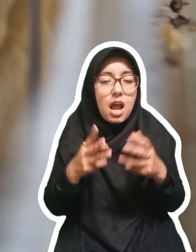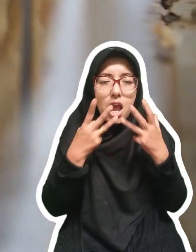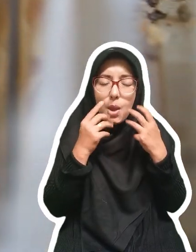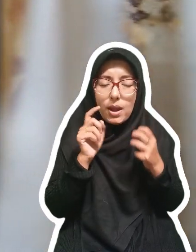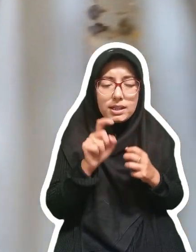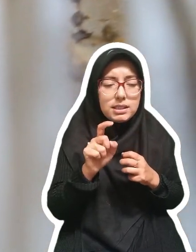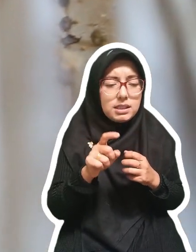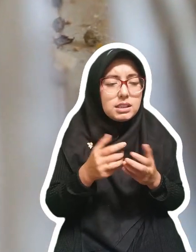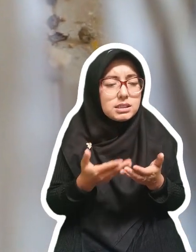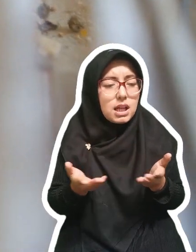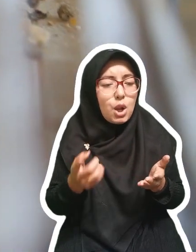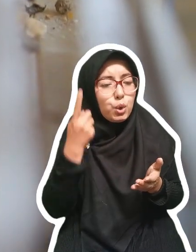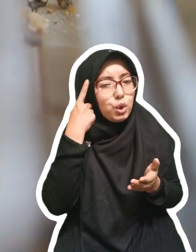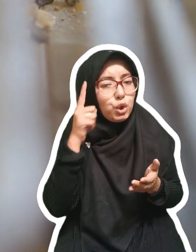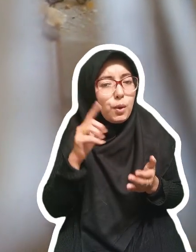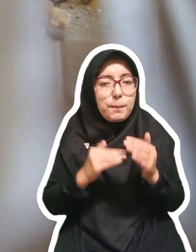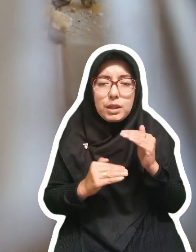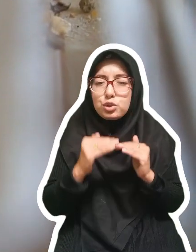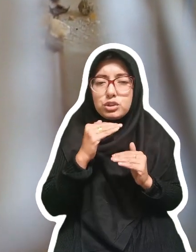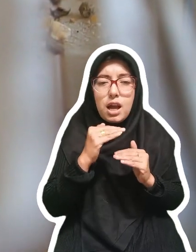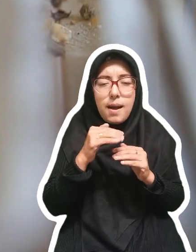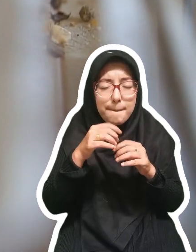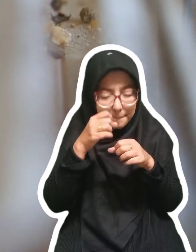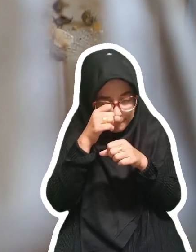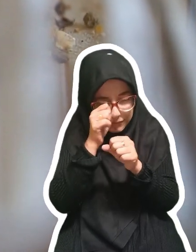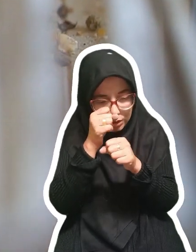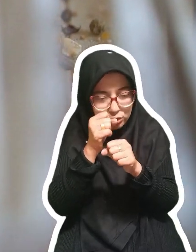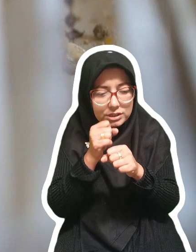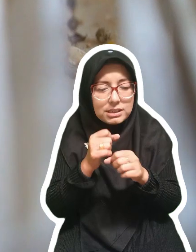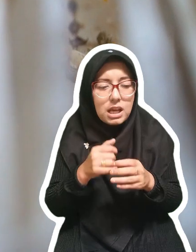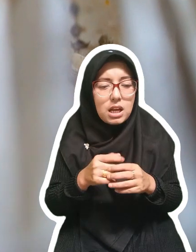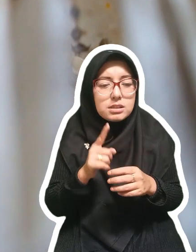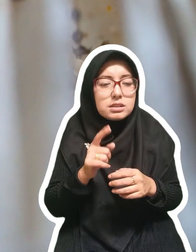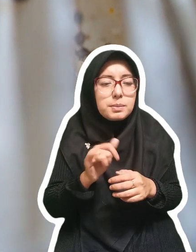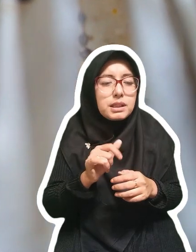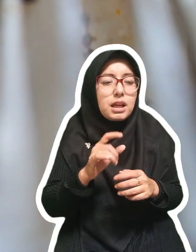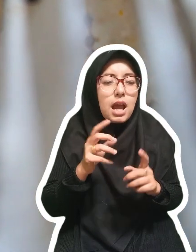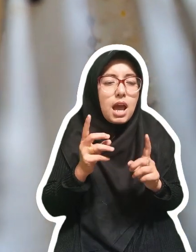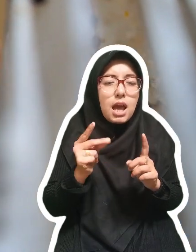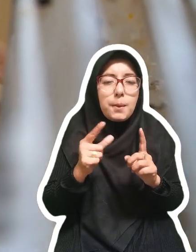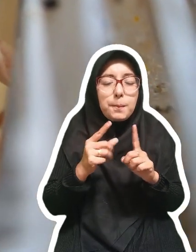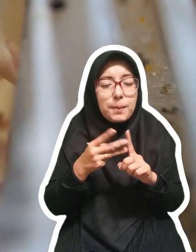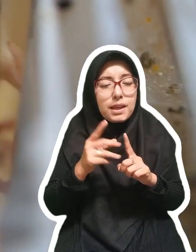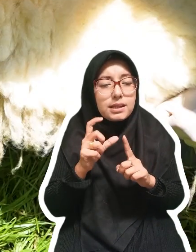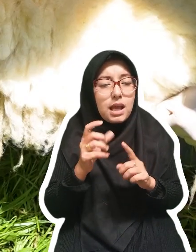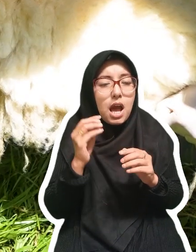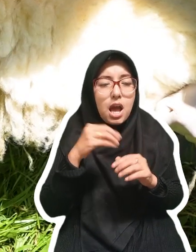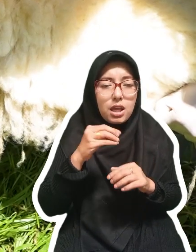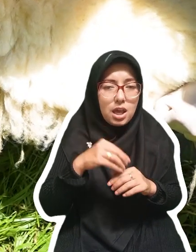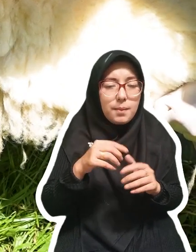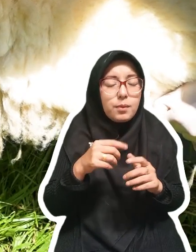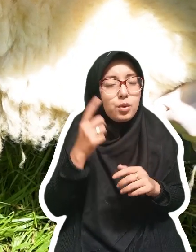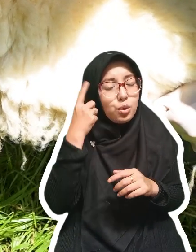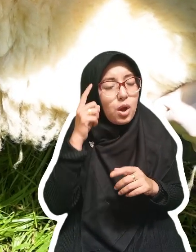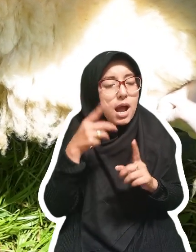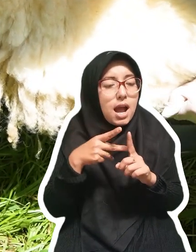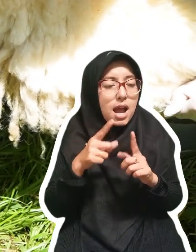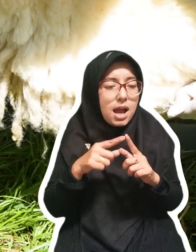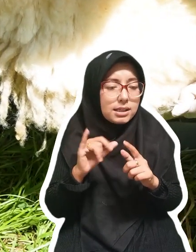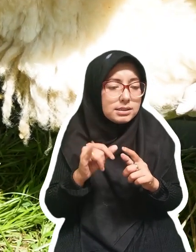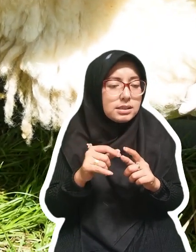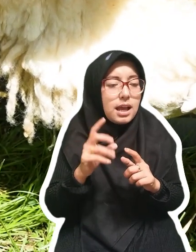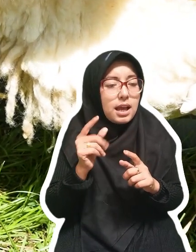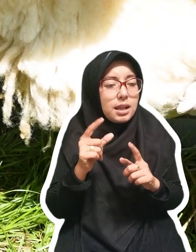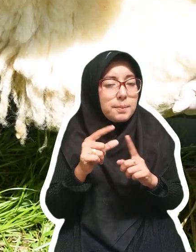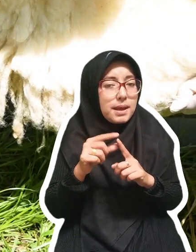Hewan ini disediakan untuk menunjang pengujian dan memenuhi bahan uji seperti RBC ayam untuk HAHI, RBC